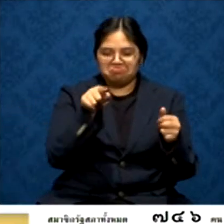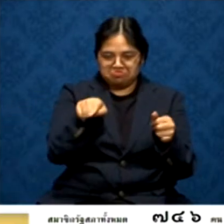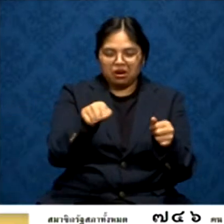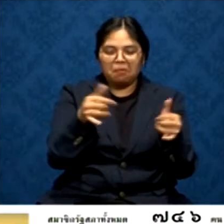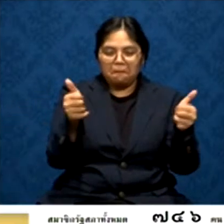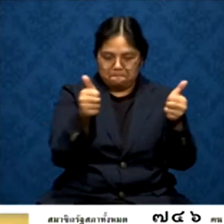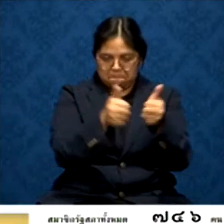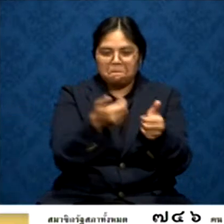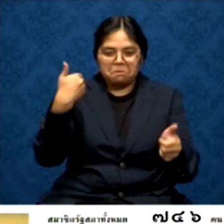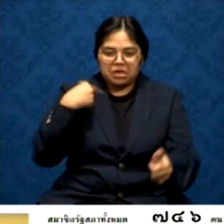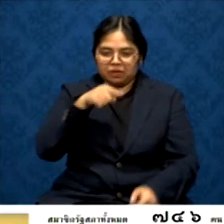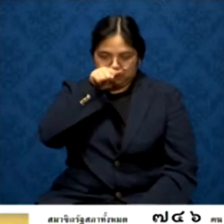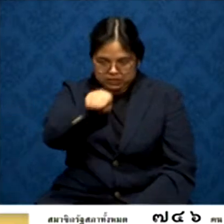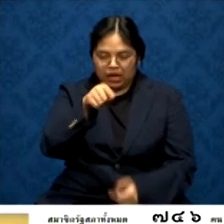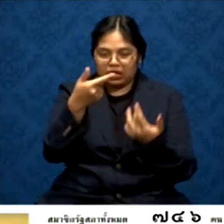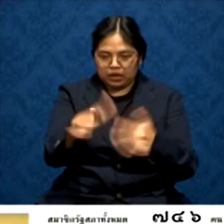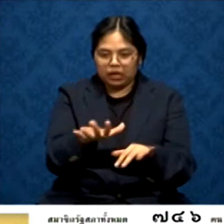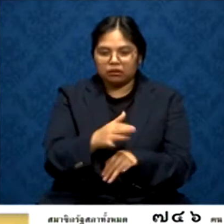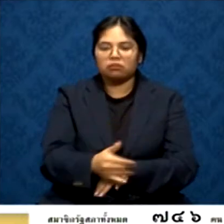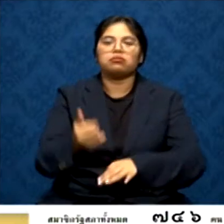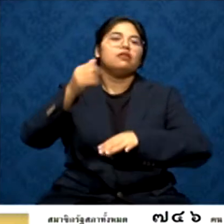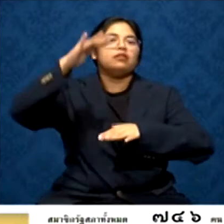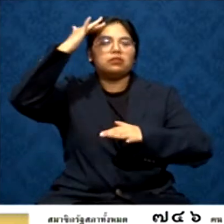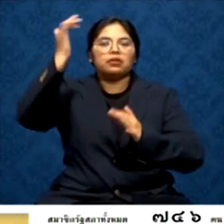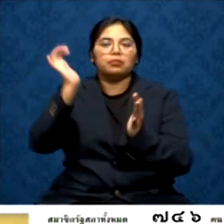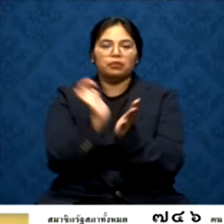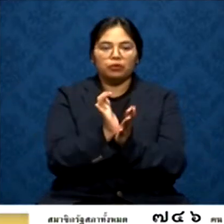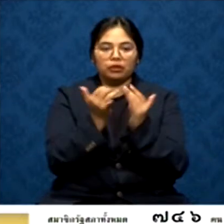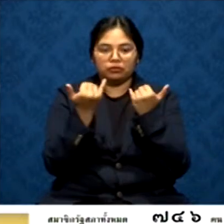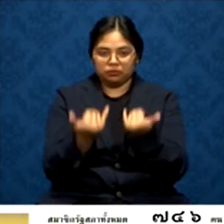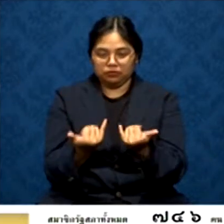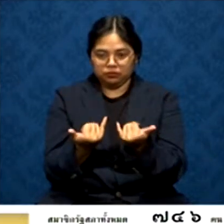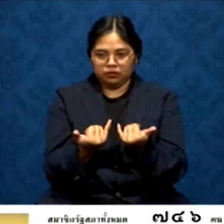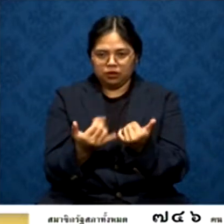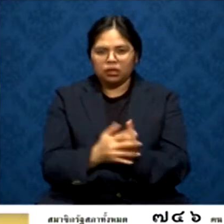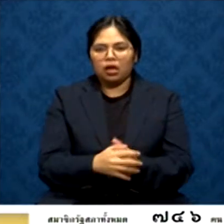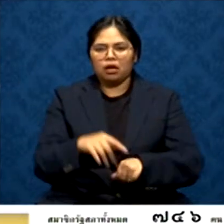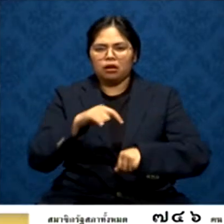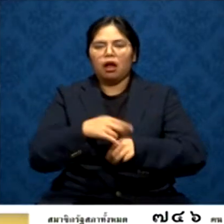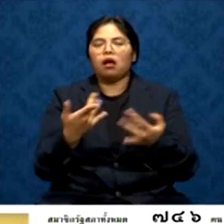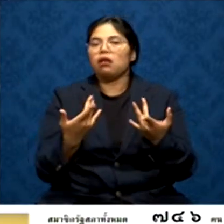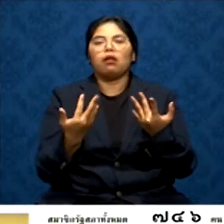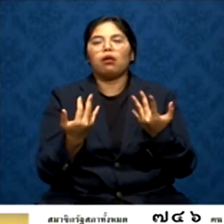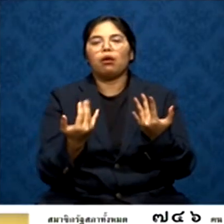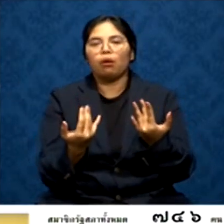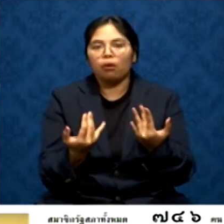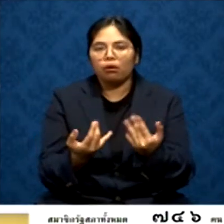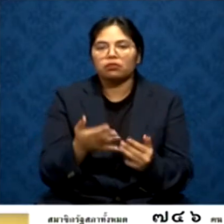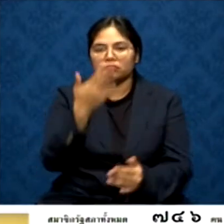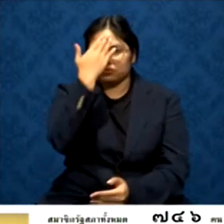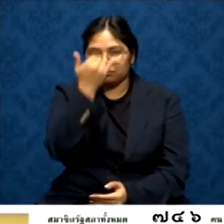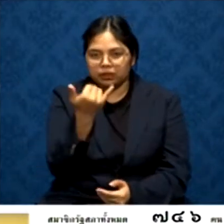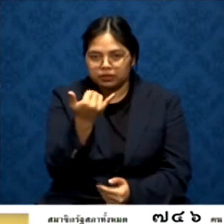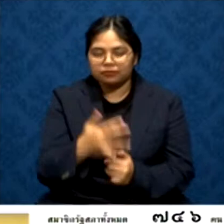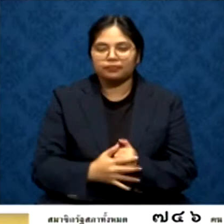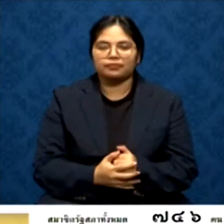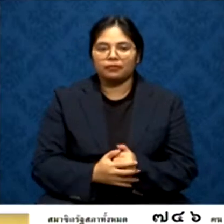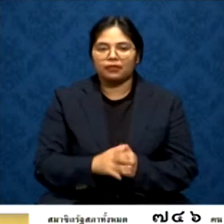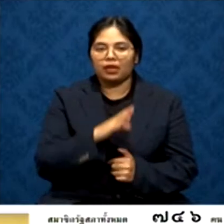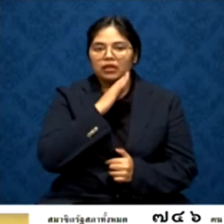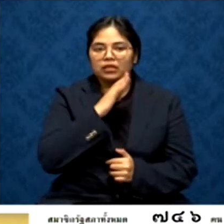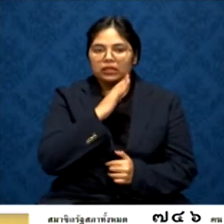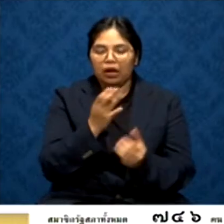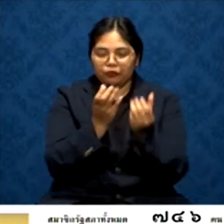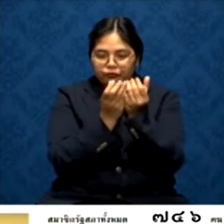ตร.คนปัจจุบันประวิงเวลาทำไมดังนั้นถ้าท่านอยากฟื้นฟูหลักนิติธ